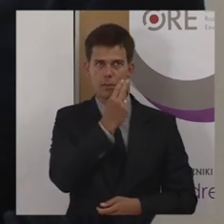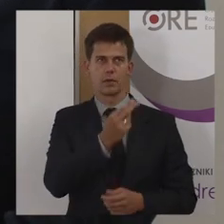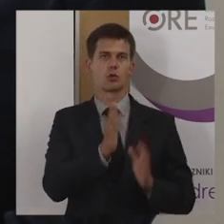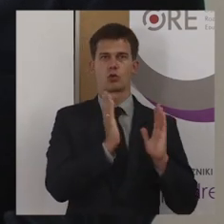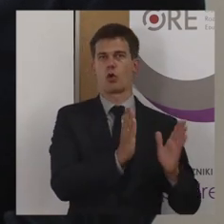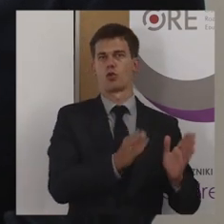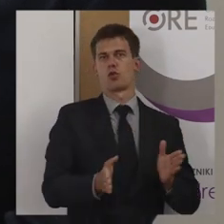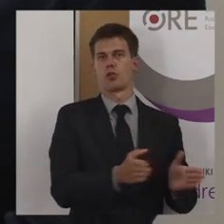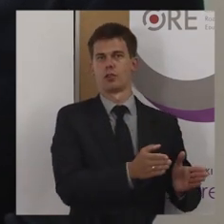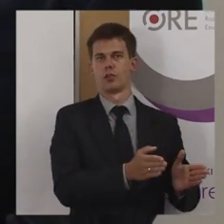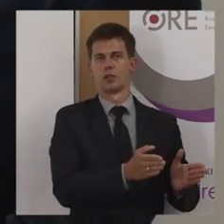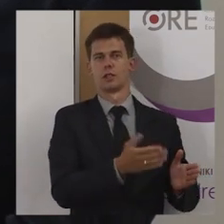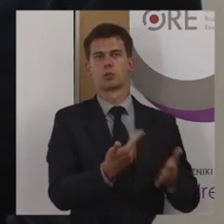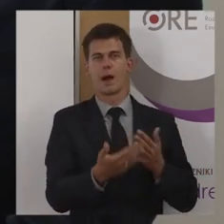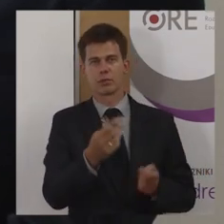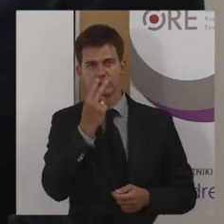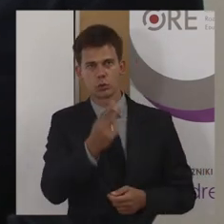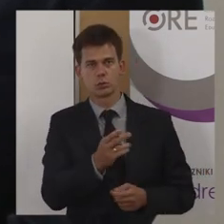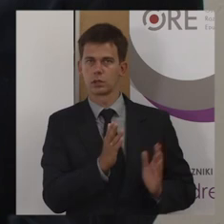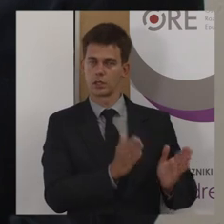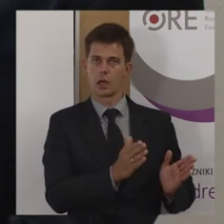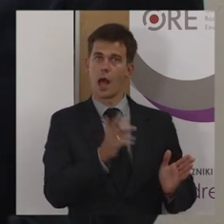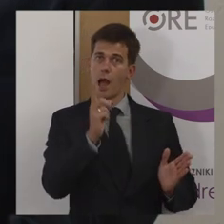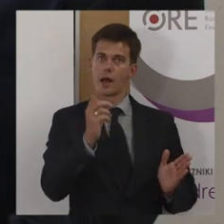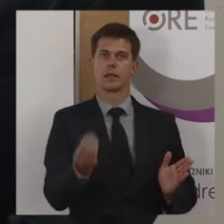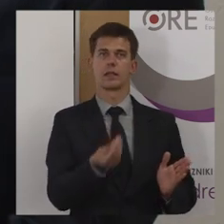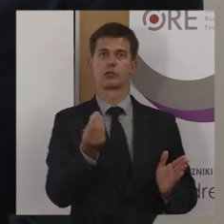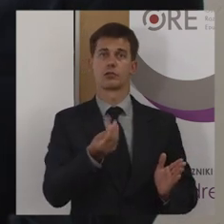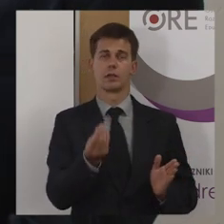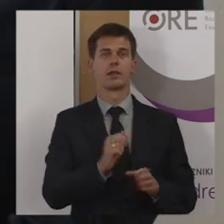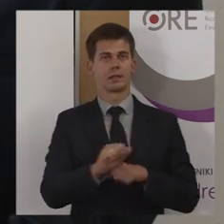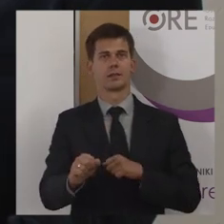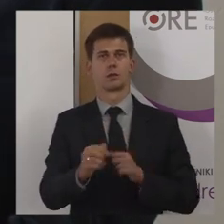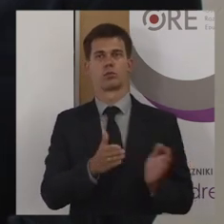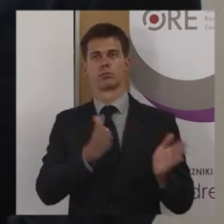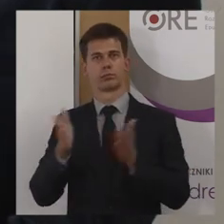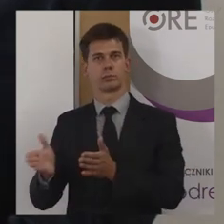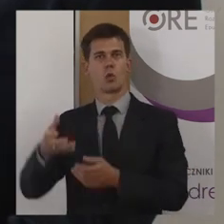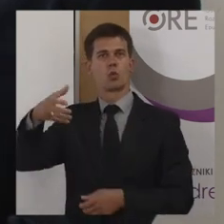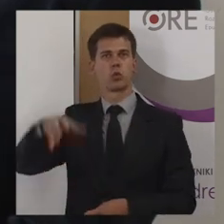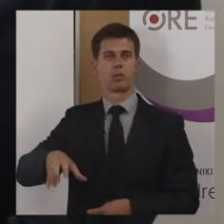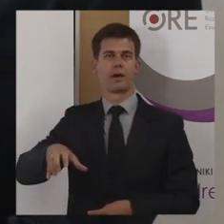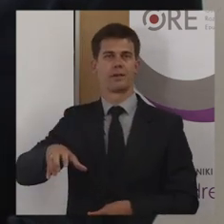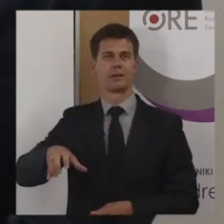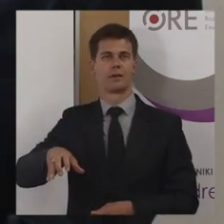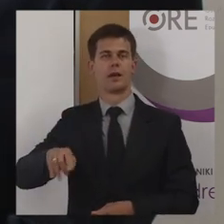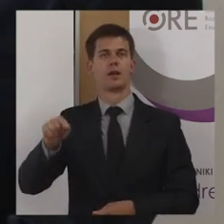nieco na kwestiach osób słabowidzących. Ja bym chciał jeszcze przypomnieć, że mamy drugą grupę